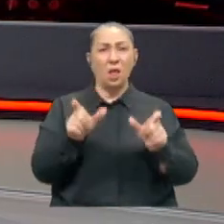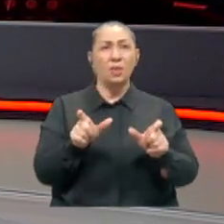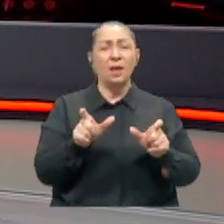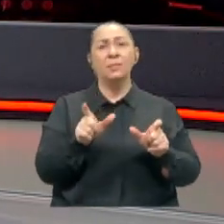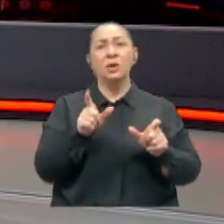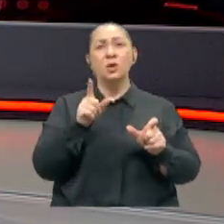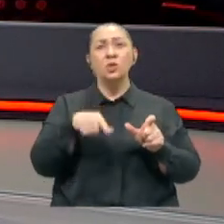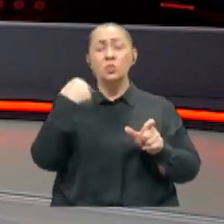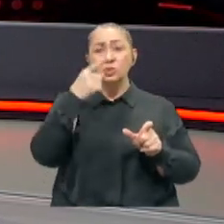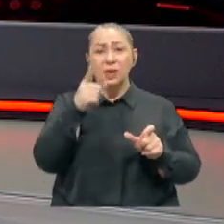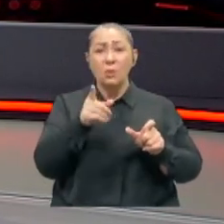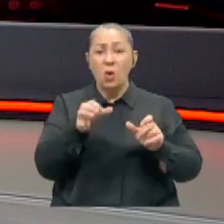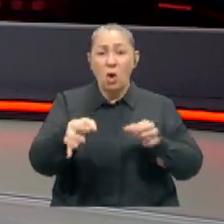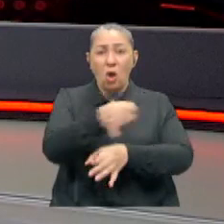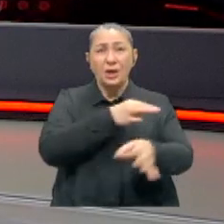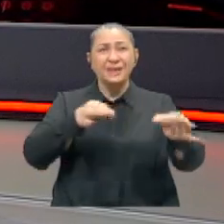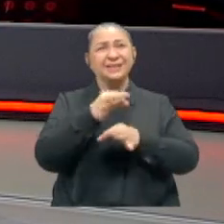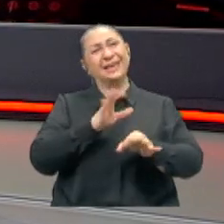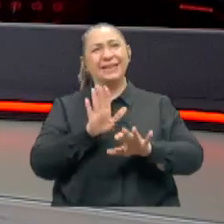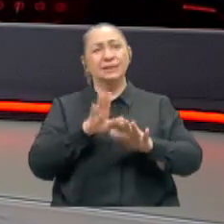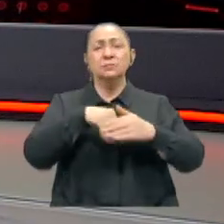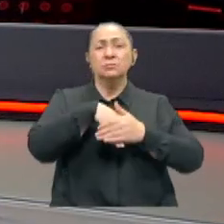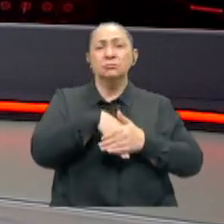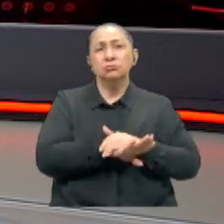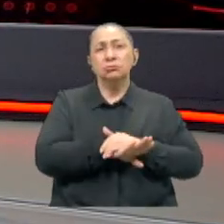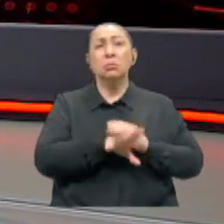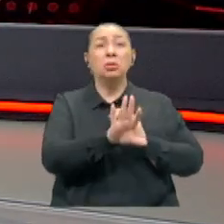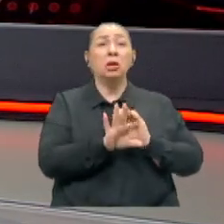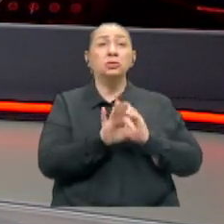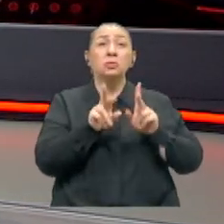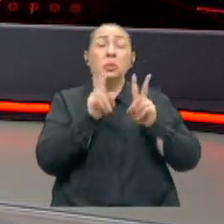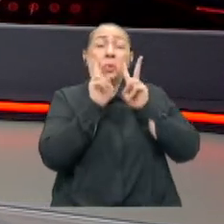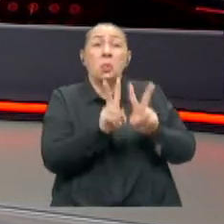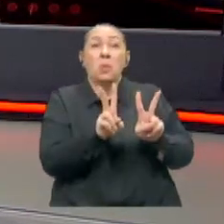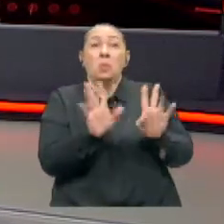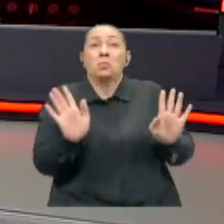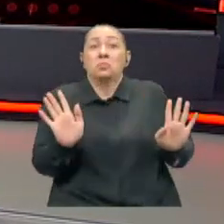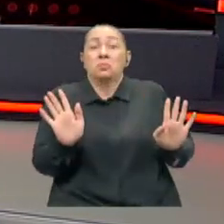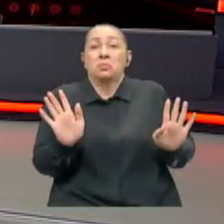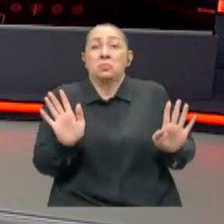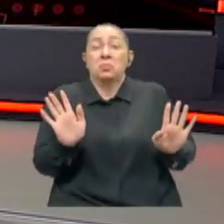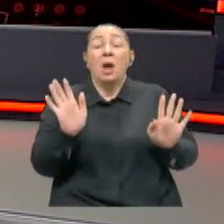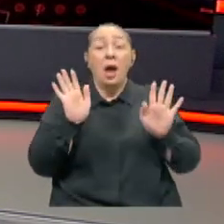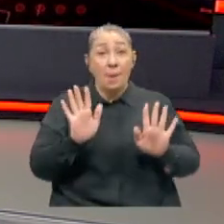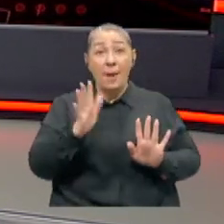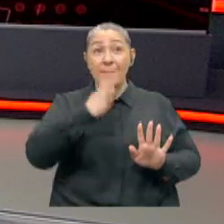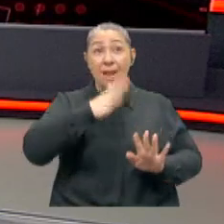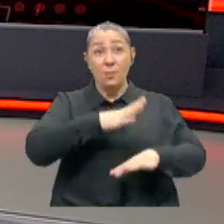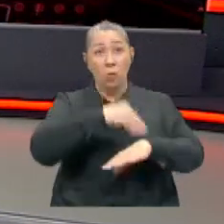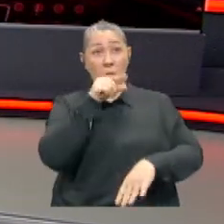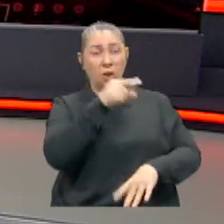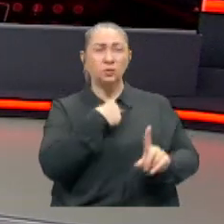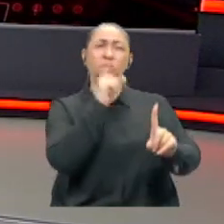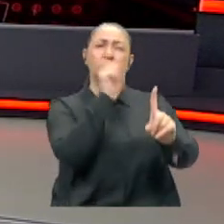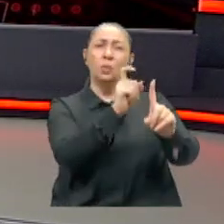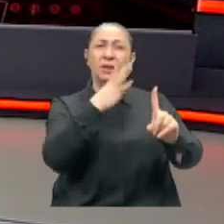Dolayısıyla bu işi organize etmektense saklamayı tercih ediyor gibi görünüyorlar adeta ama bilim kuruluna